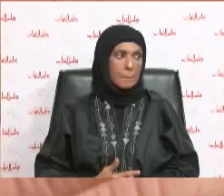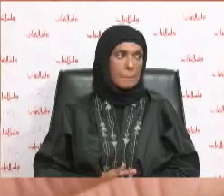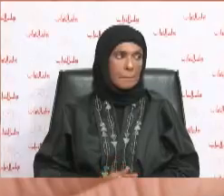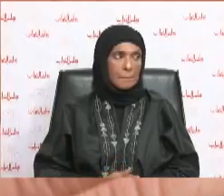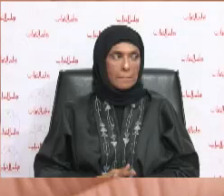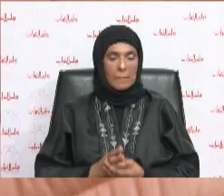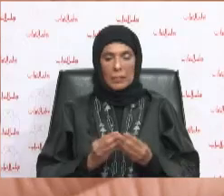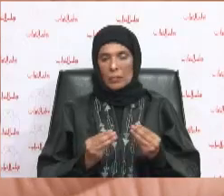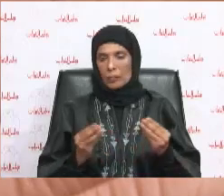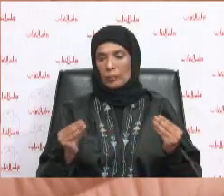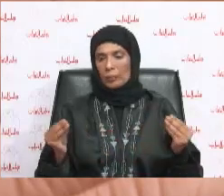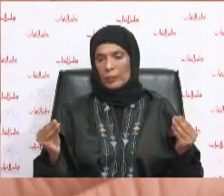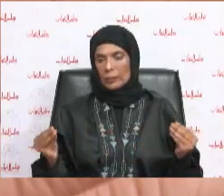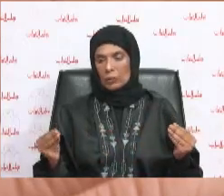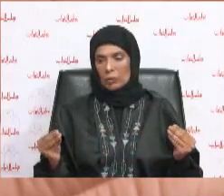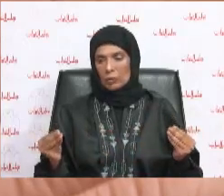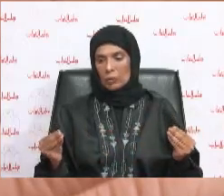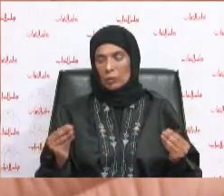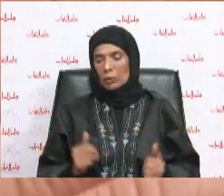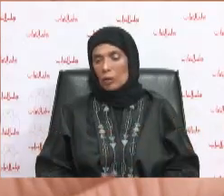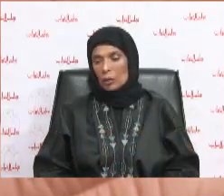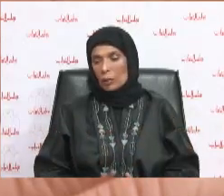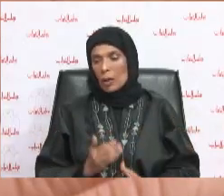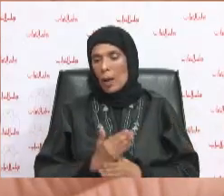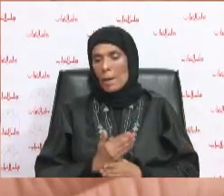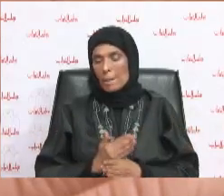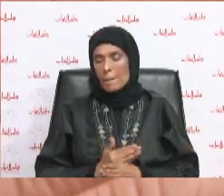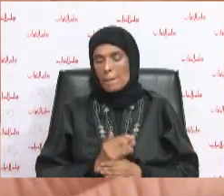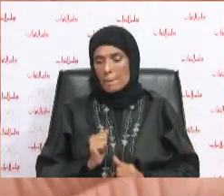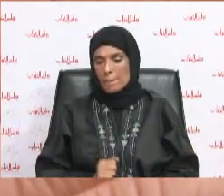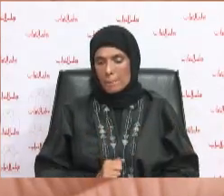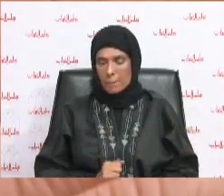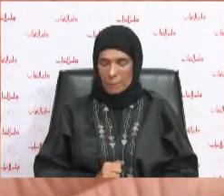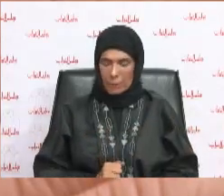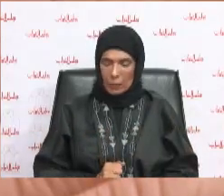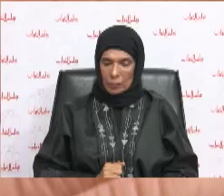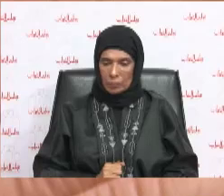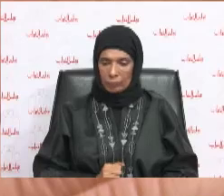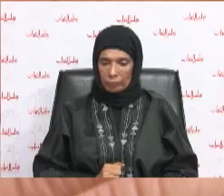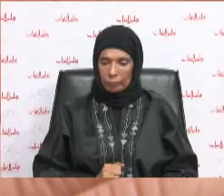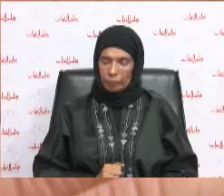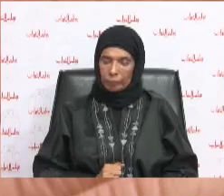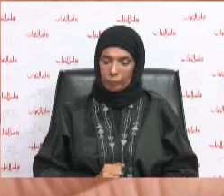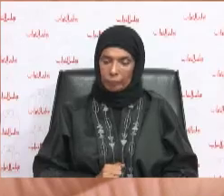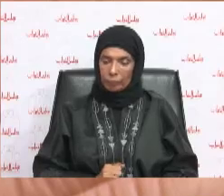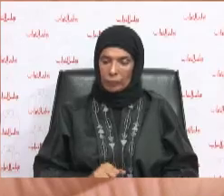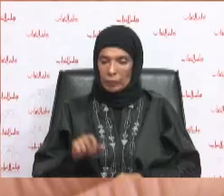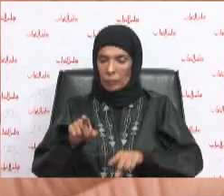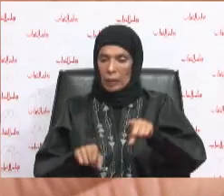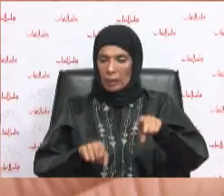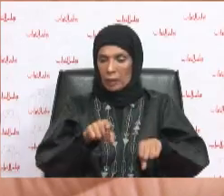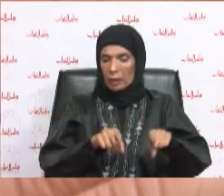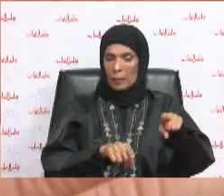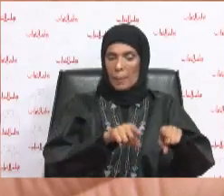كثير من العوامل اللي هي يجب أن احنا مثل ما تفضلوا اللجنة أن هناك بعض الأشياء اللي